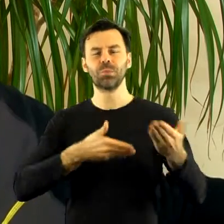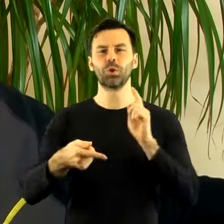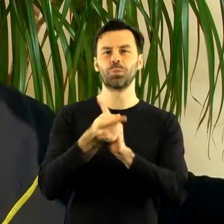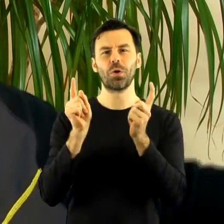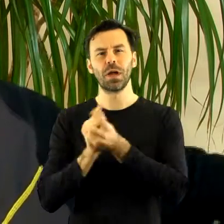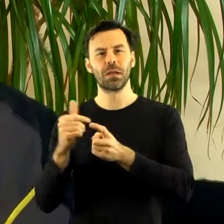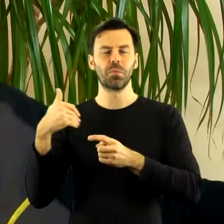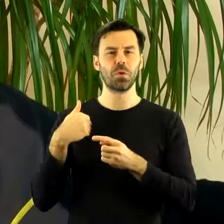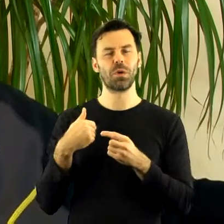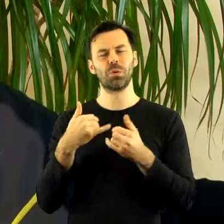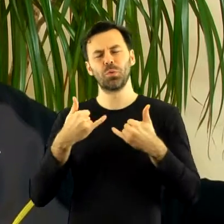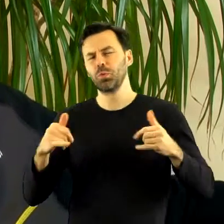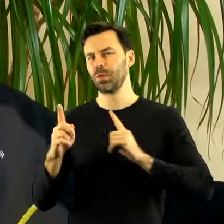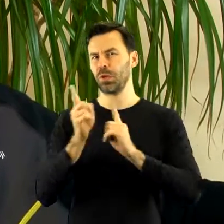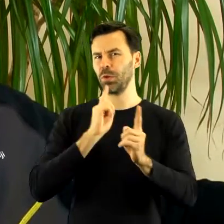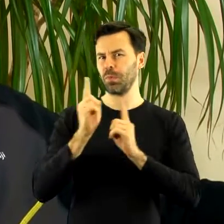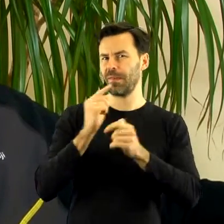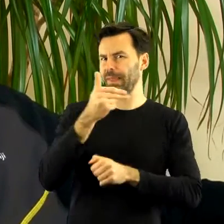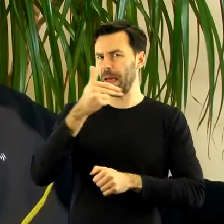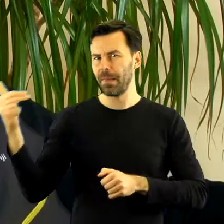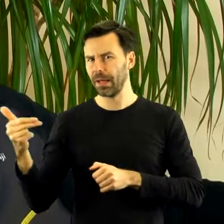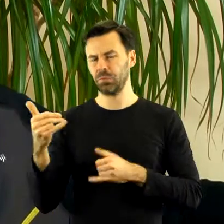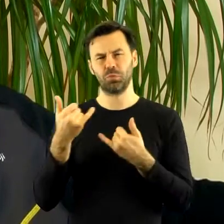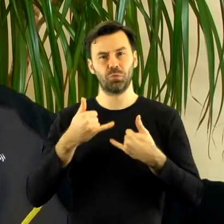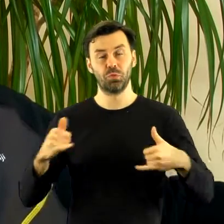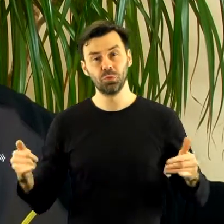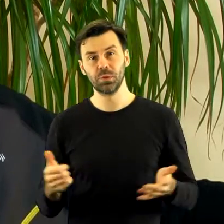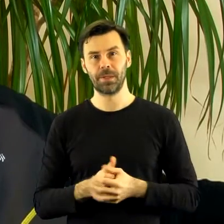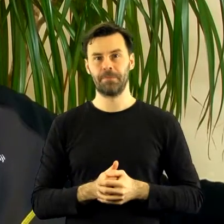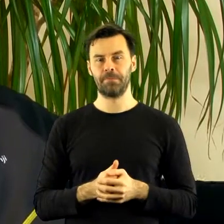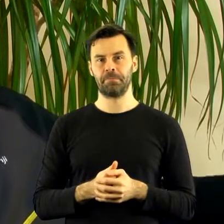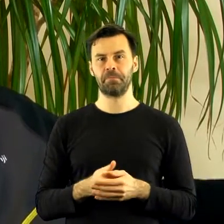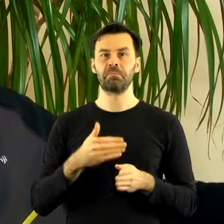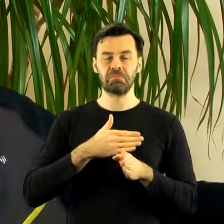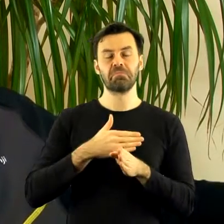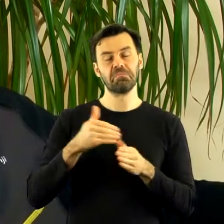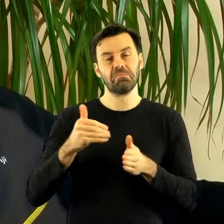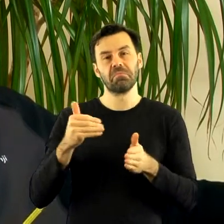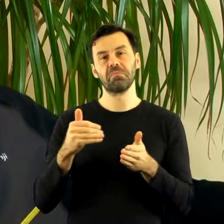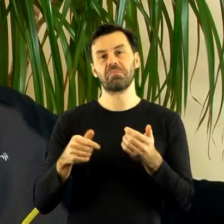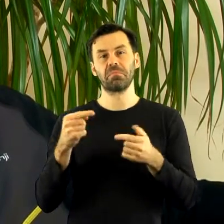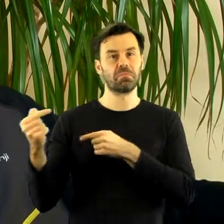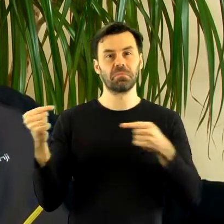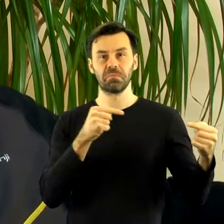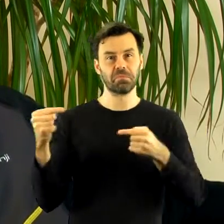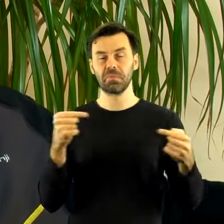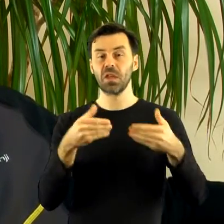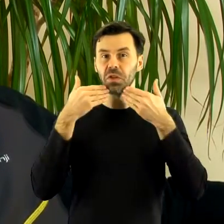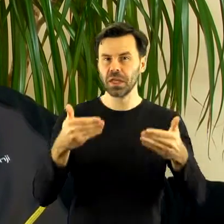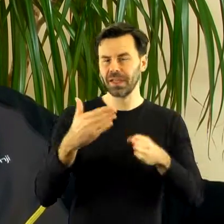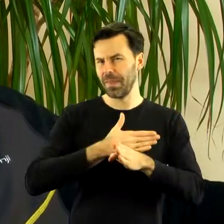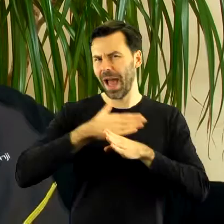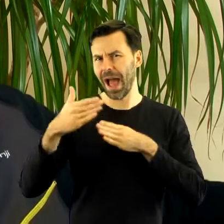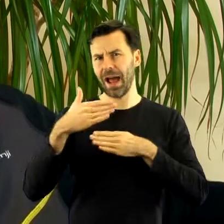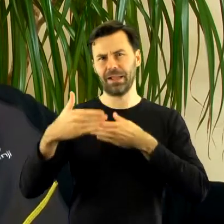gdzie sobie rozmawialiśmy na różne tematy, i te tematy były jakąś dalszą inspiracją do